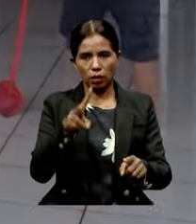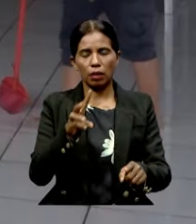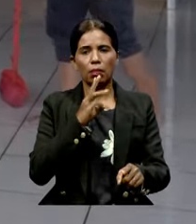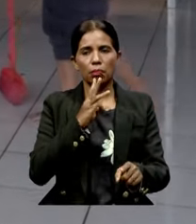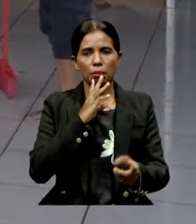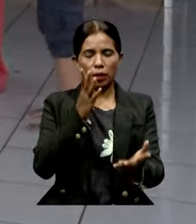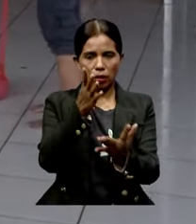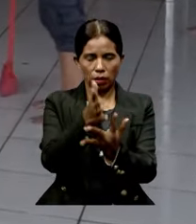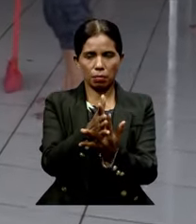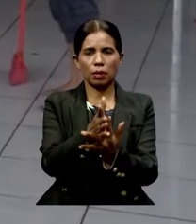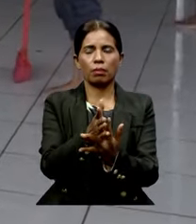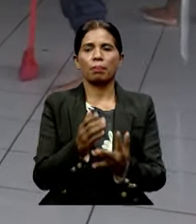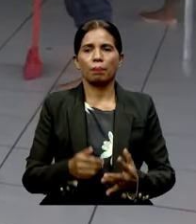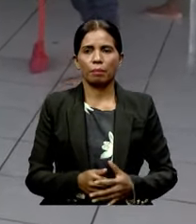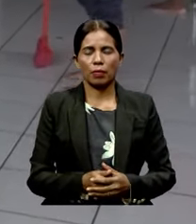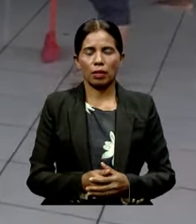duni